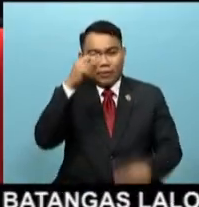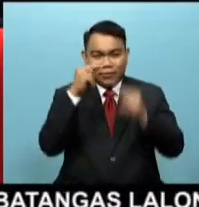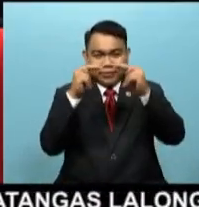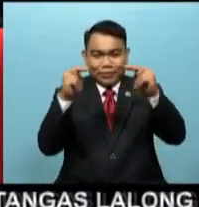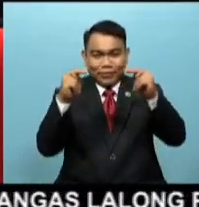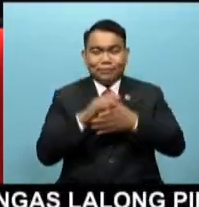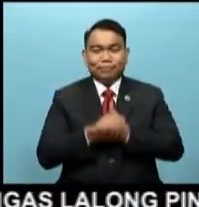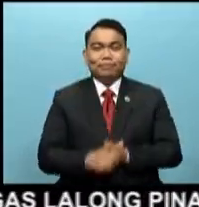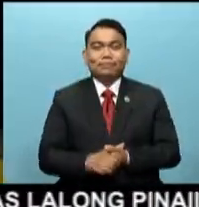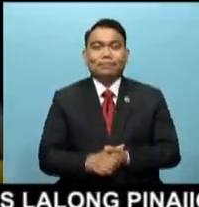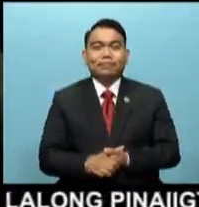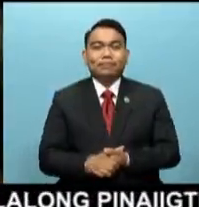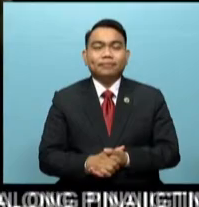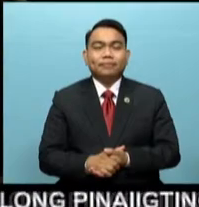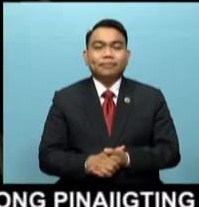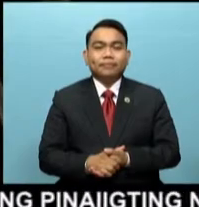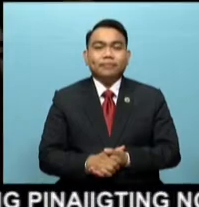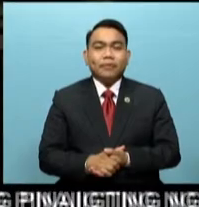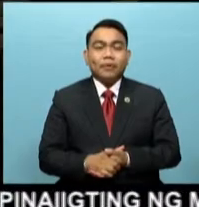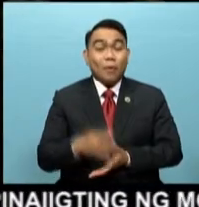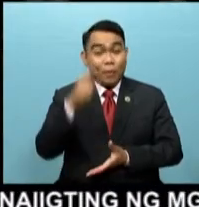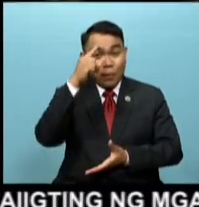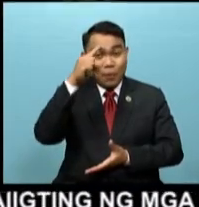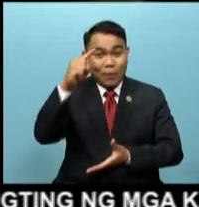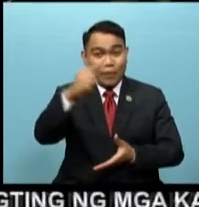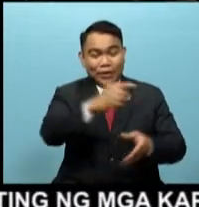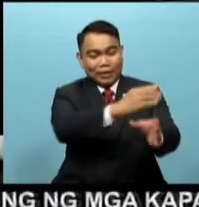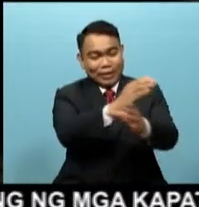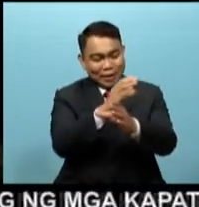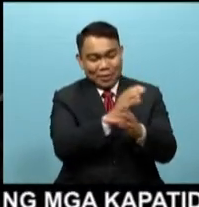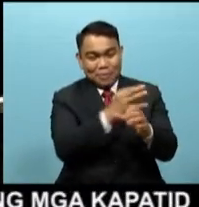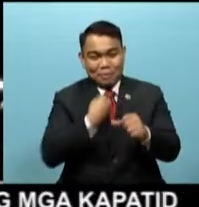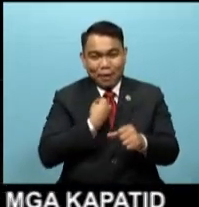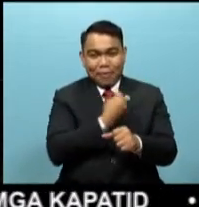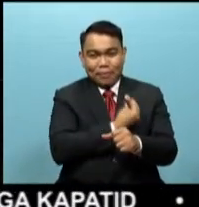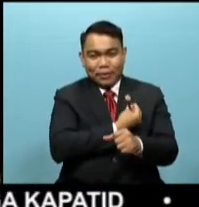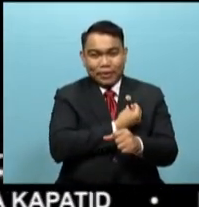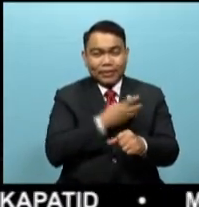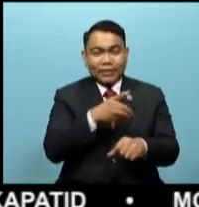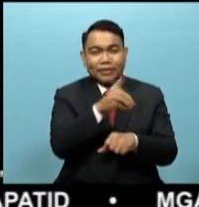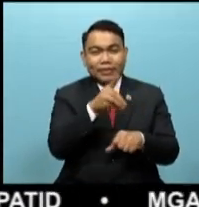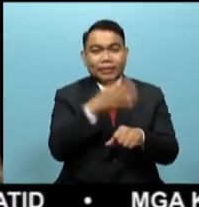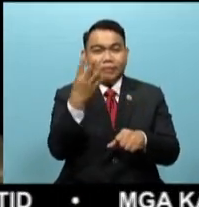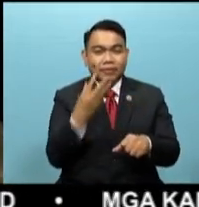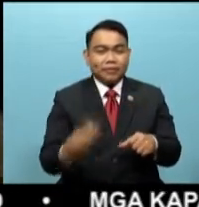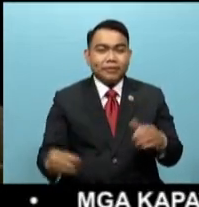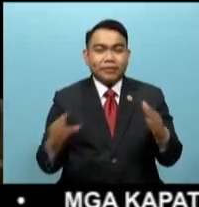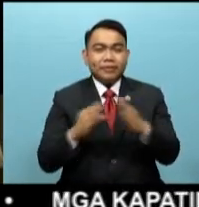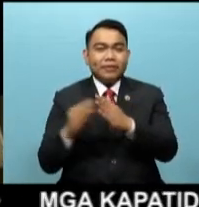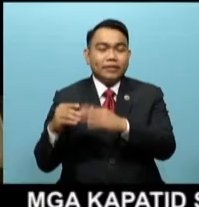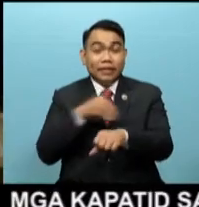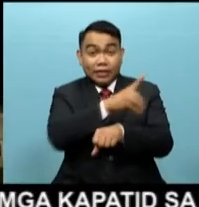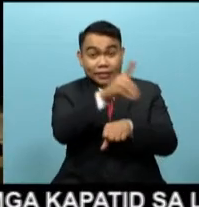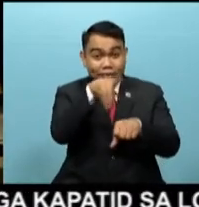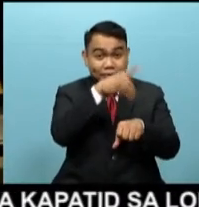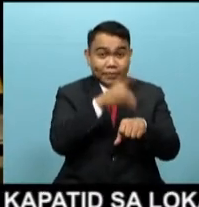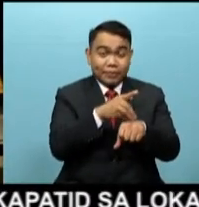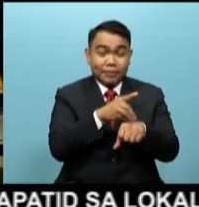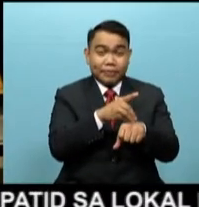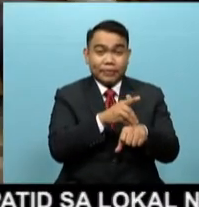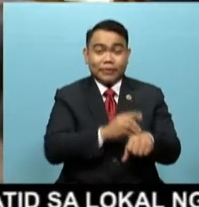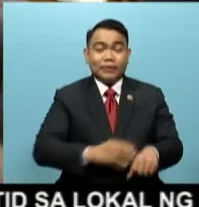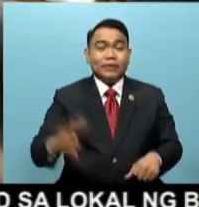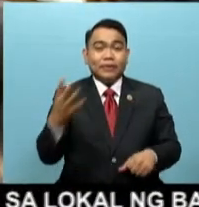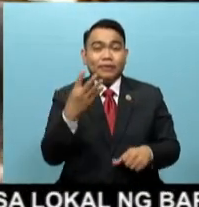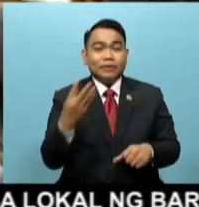detalye. Bilang pagmamalasakit ng mga kapatid dito sa lokal ng Batangas City, Distrito Eklesiastiko ng